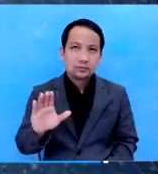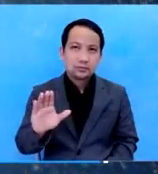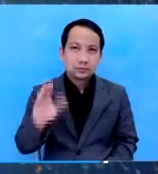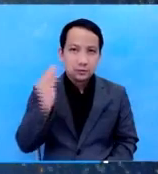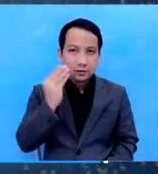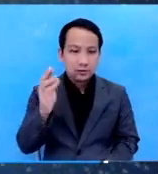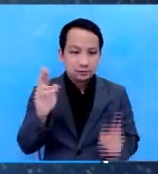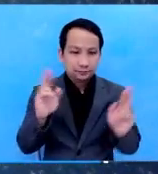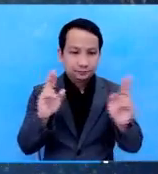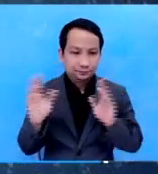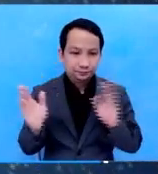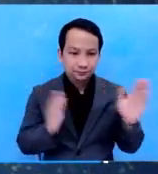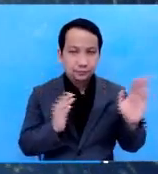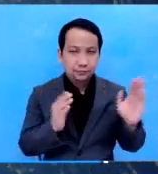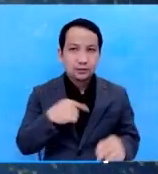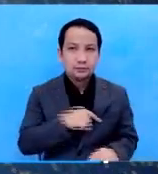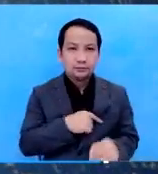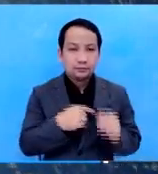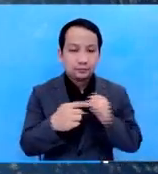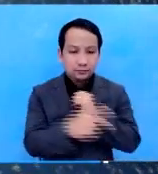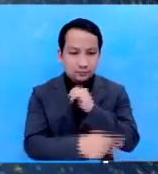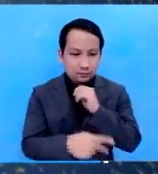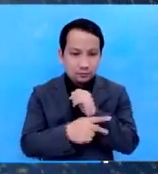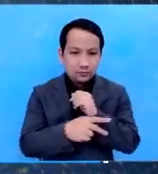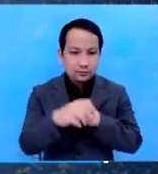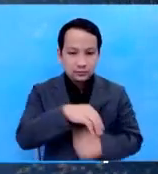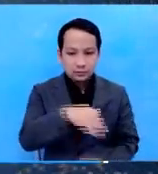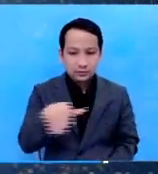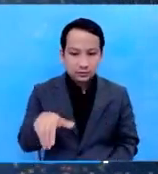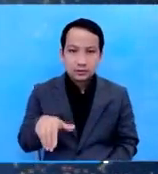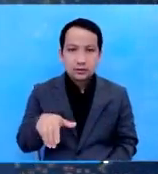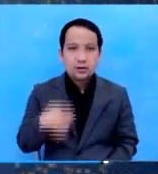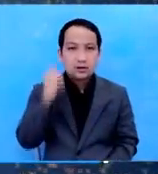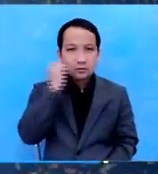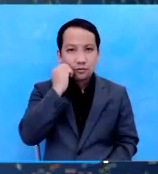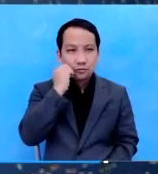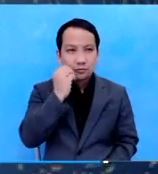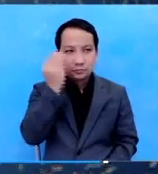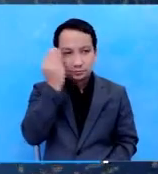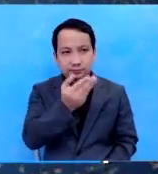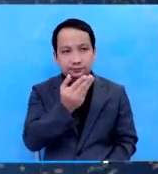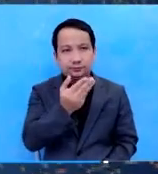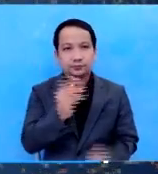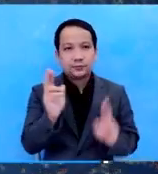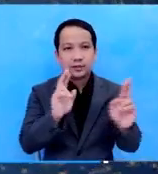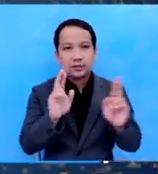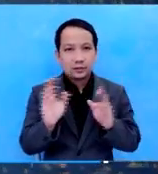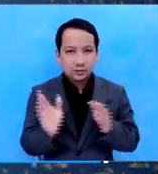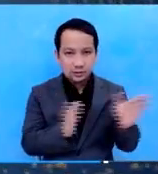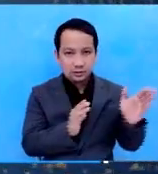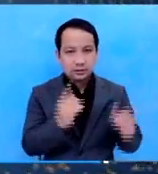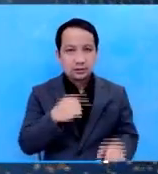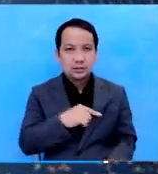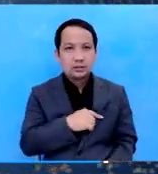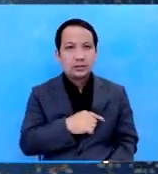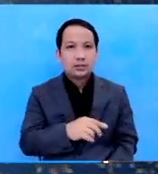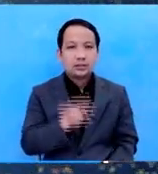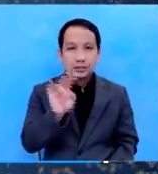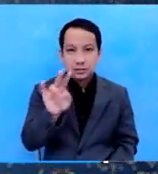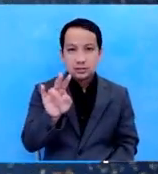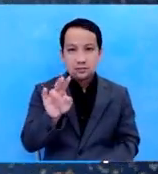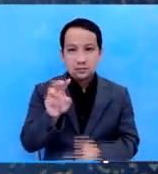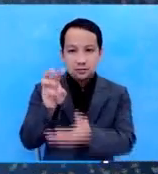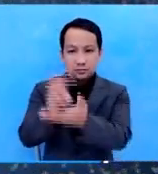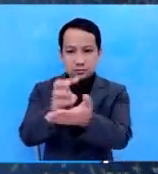ng probinsya ng Cagayan ay laging naka-preposition na. No? Mm-hmm. Yung 7 stations natin